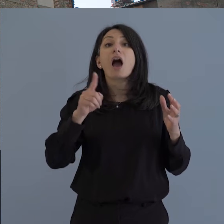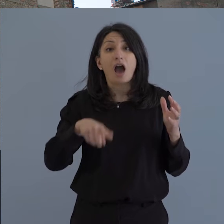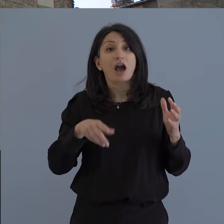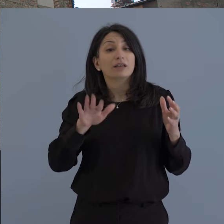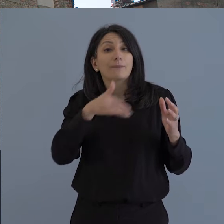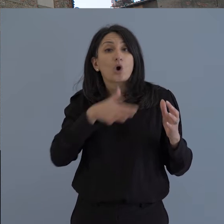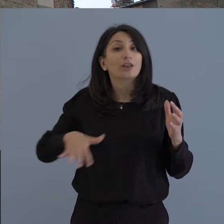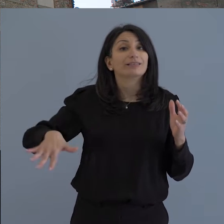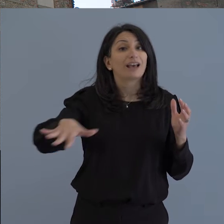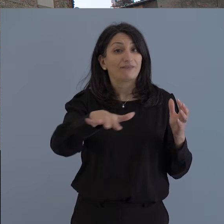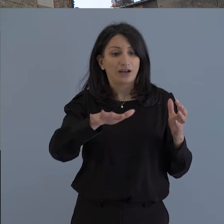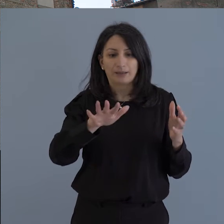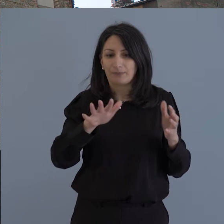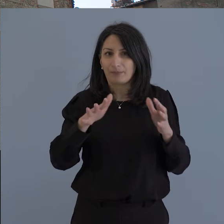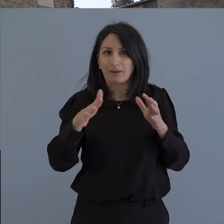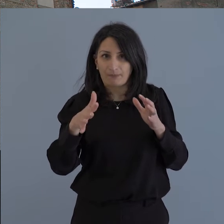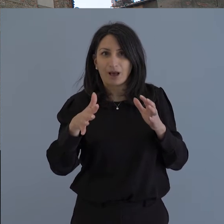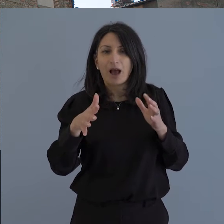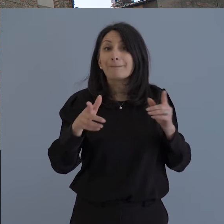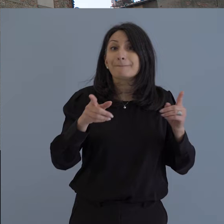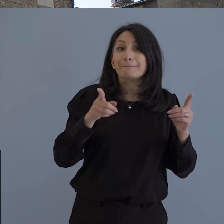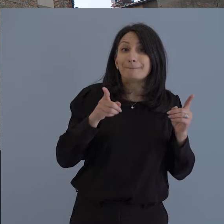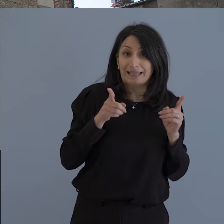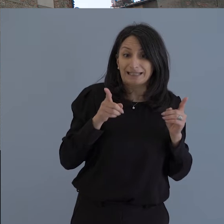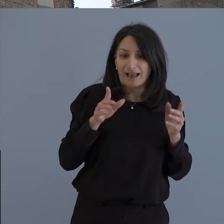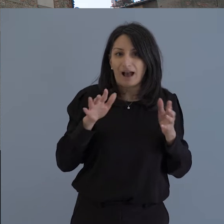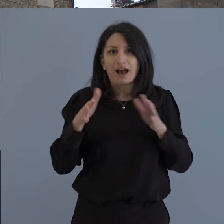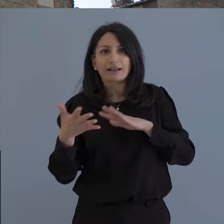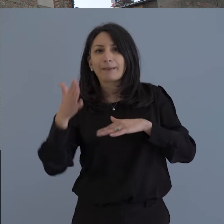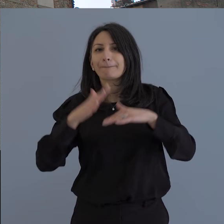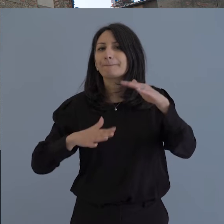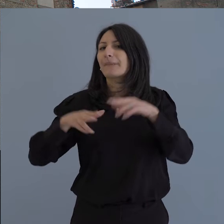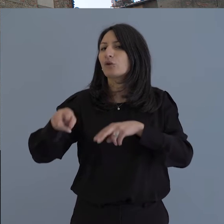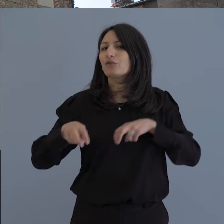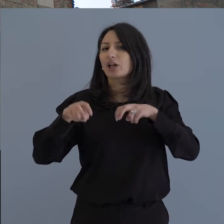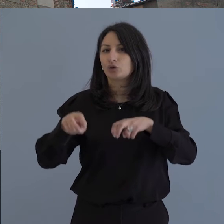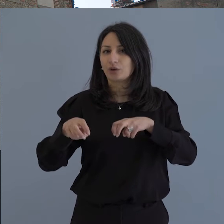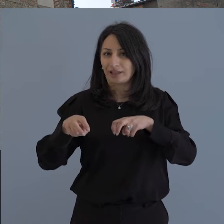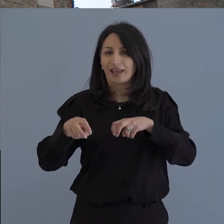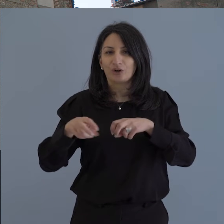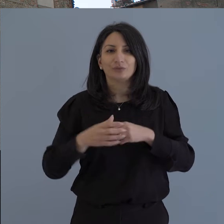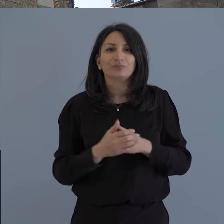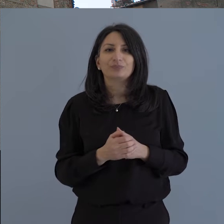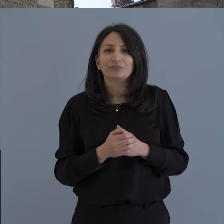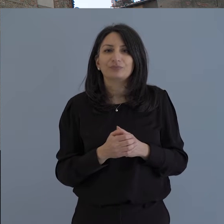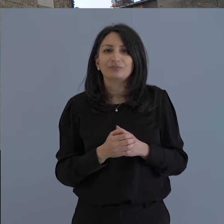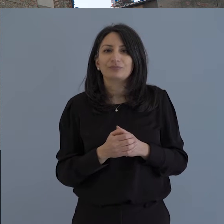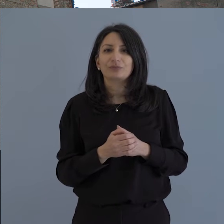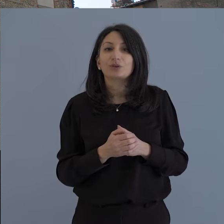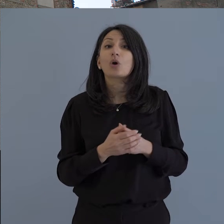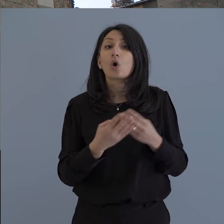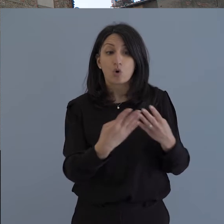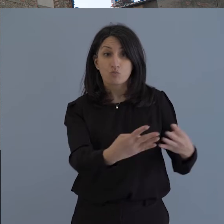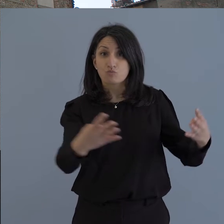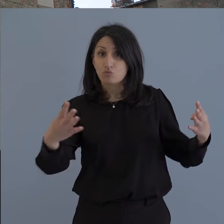successivi trasformarono Montevarchi da avamposto militare a centro manifatturiero e agricolo. Le